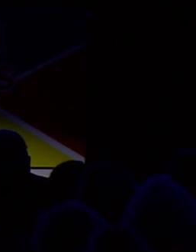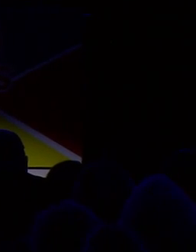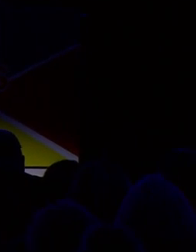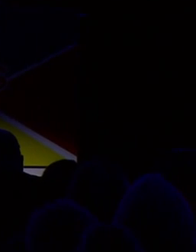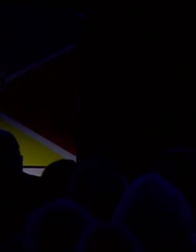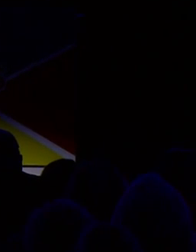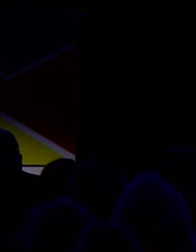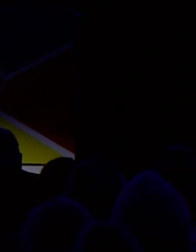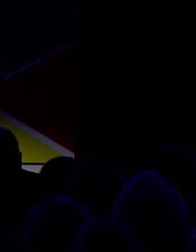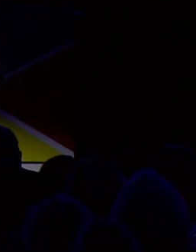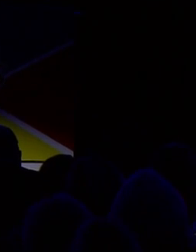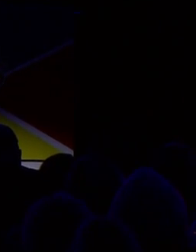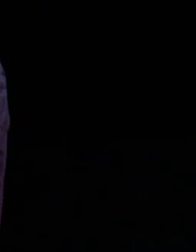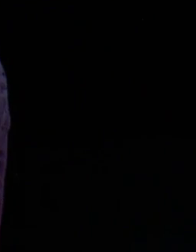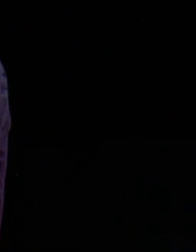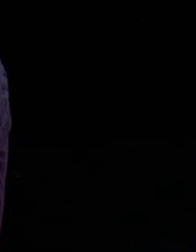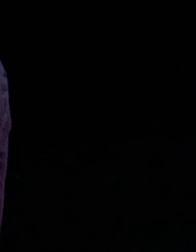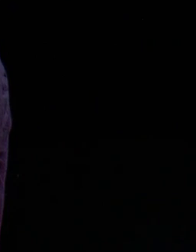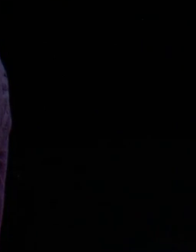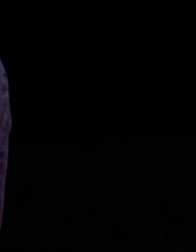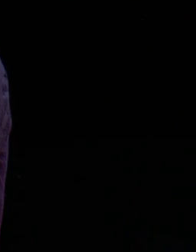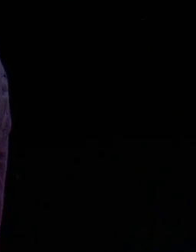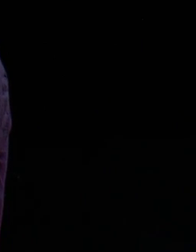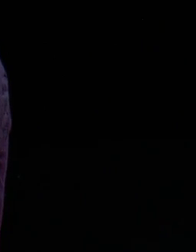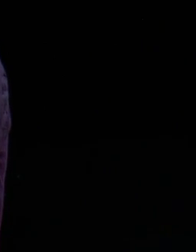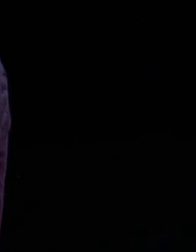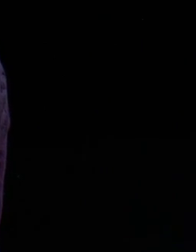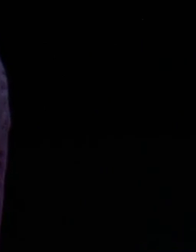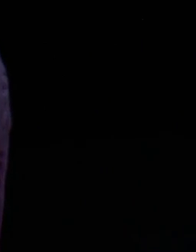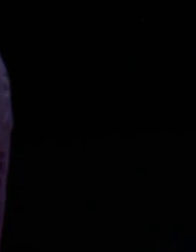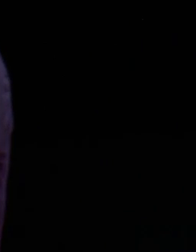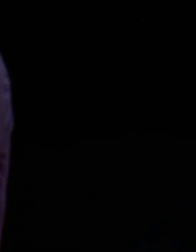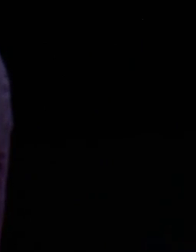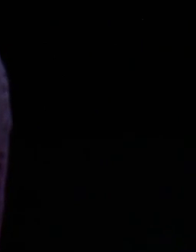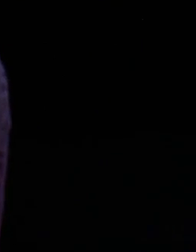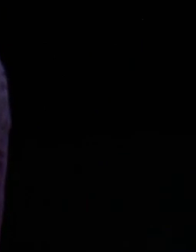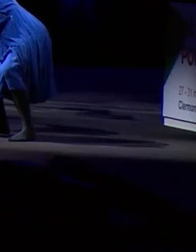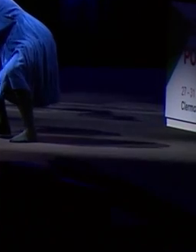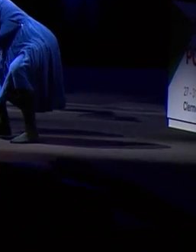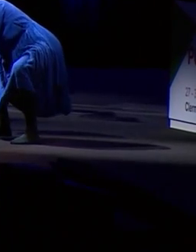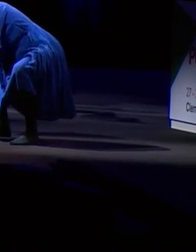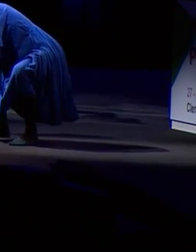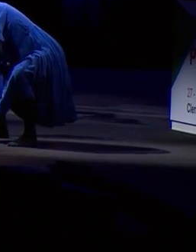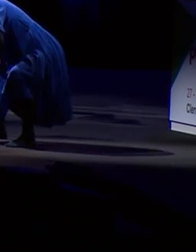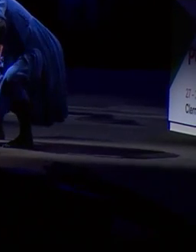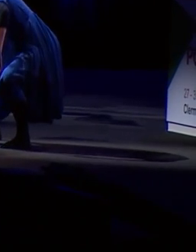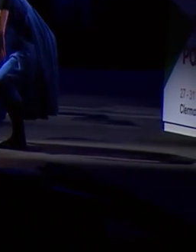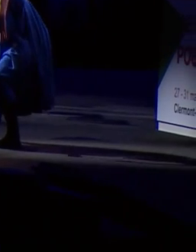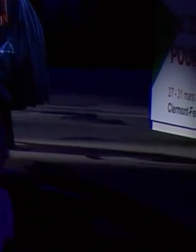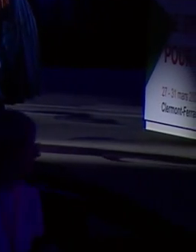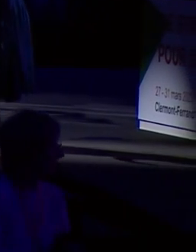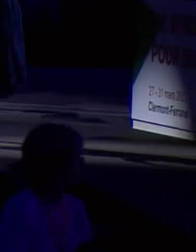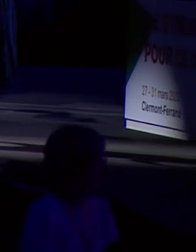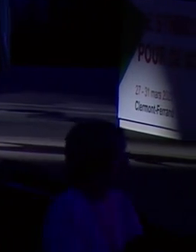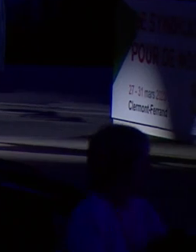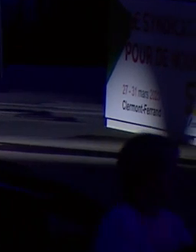sociale, la bataille syndicaliste, la Ligue des droits de l'homme, l'équité, le droit des femmes, et j'en passe. Ils ont